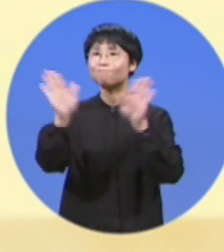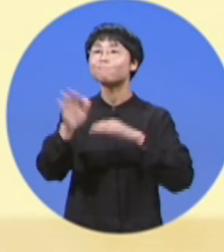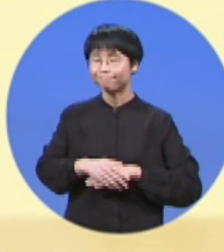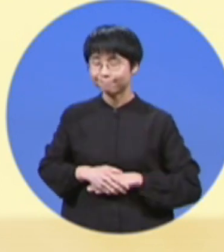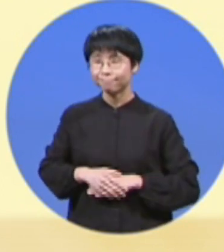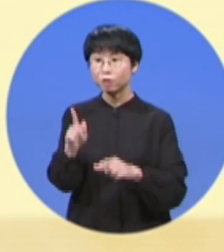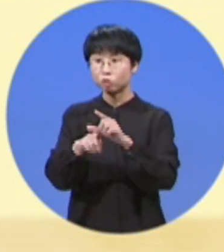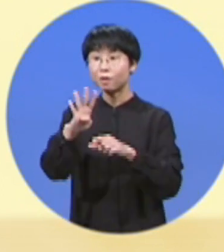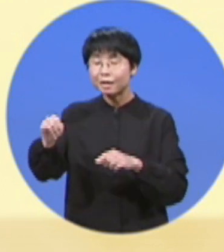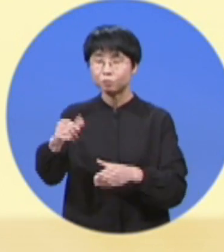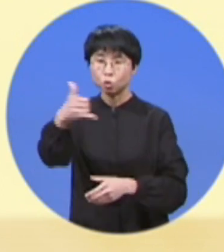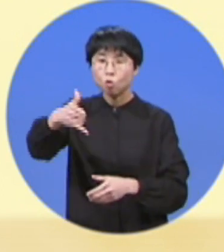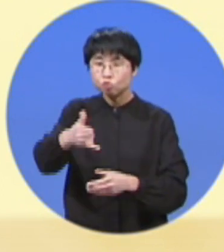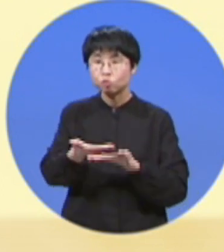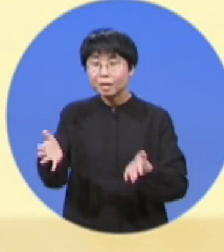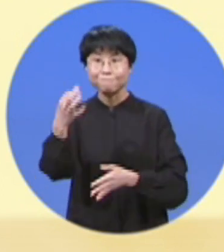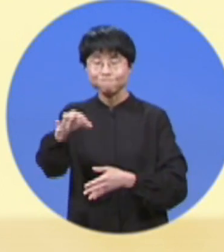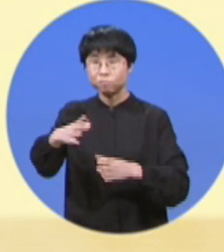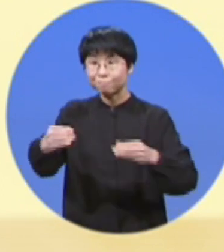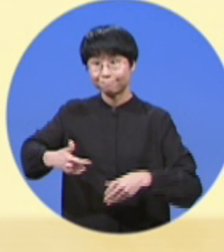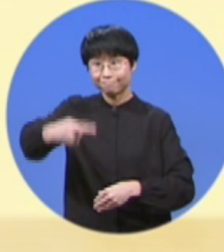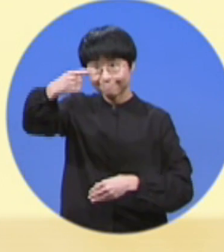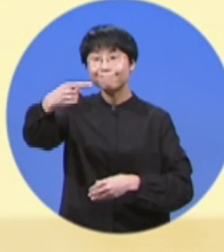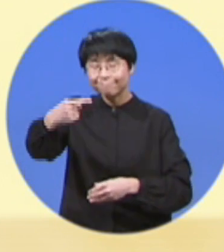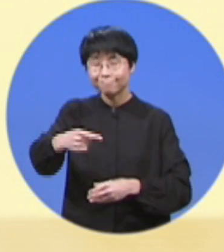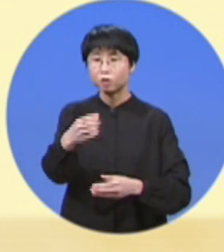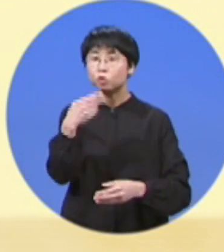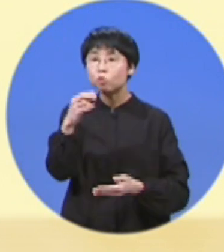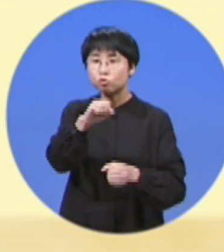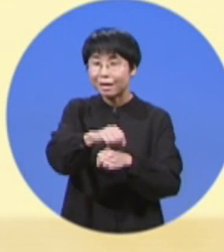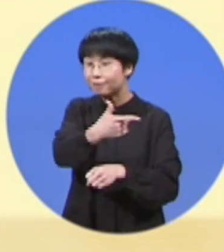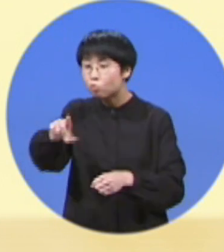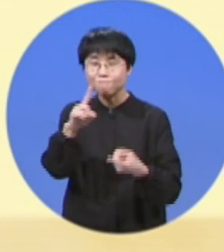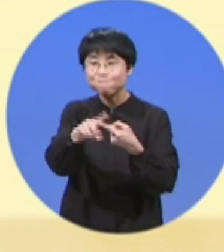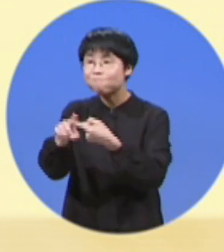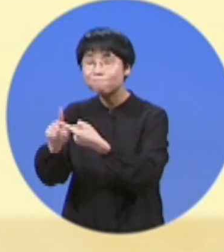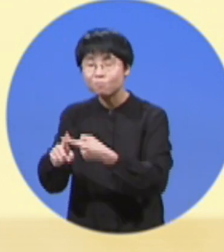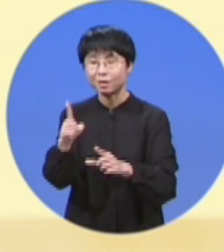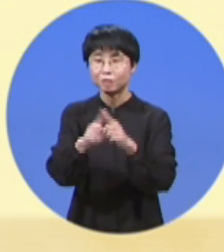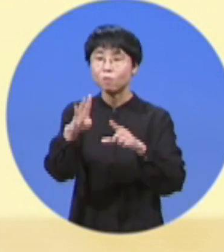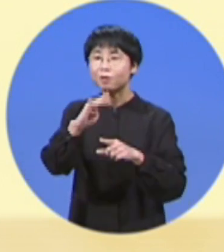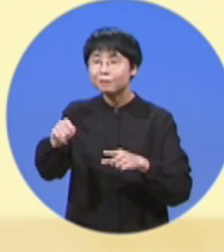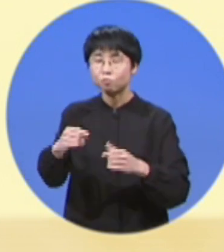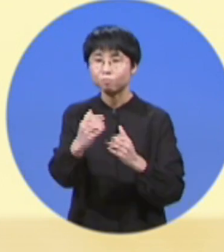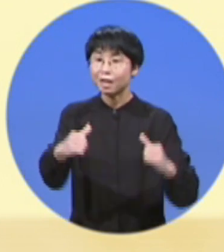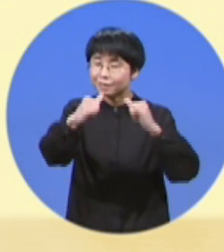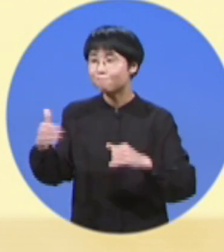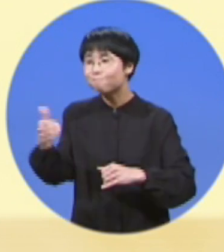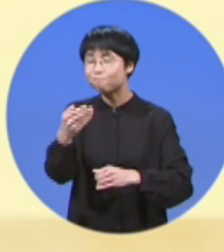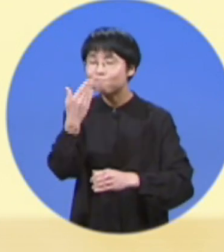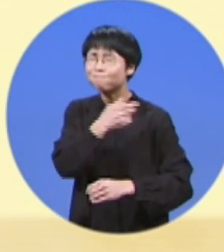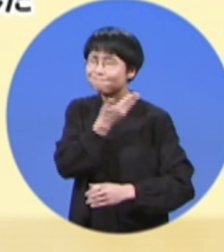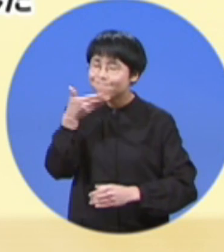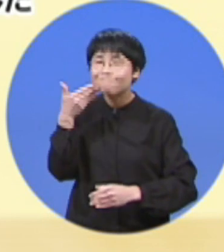油は出荷額全国1位、いろいろな食材と相性がいいため、千葉の美味しい農林水産物を満喫でき